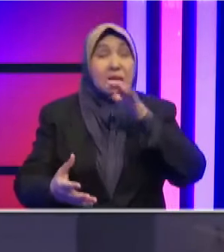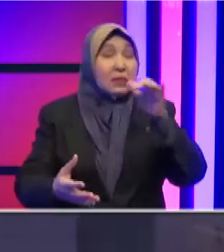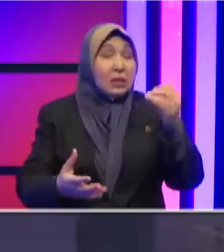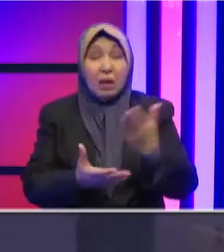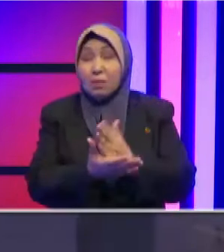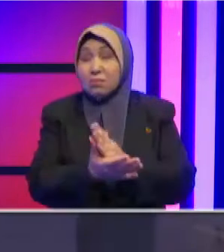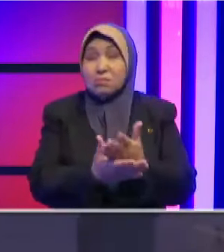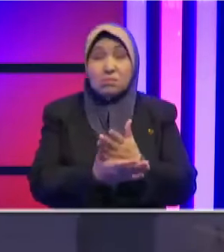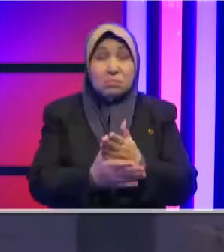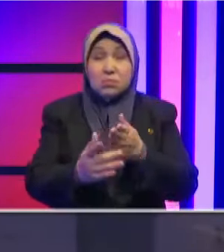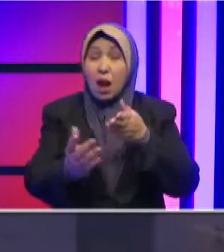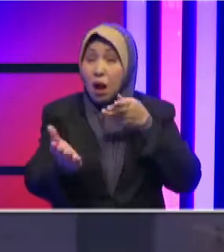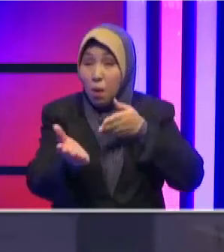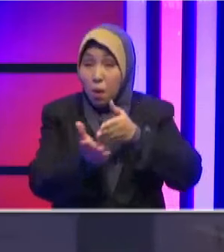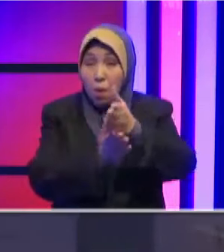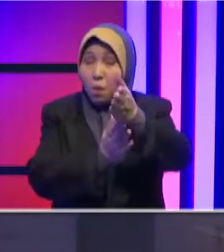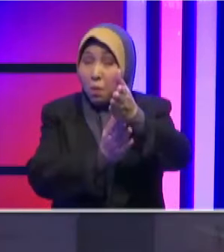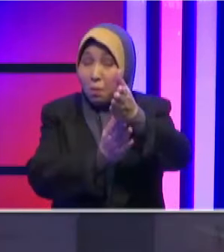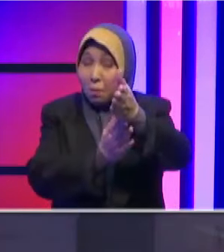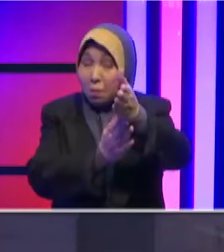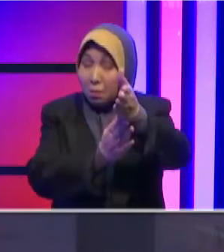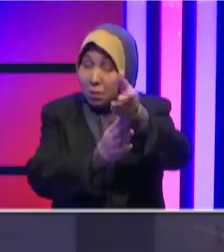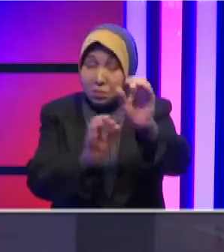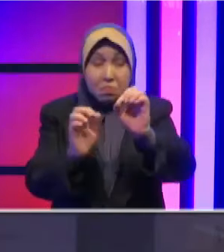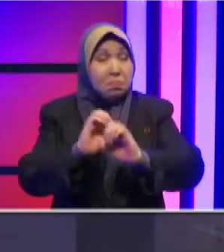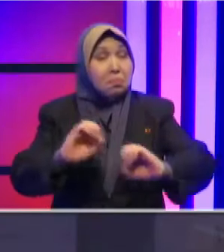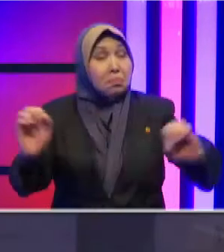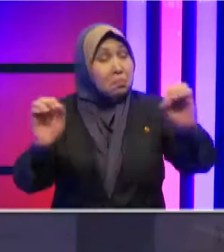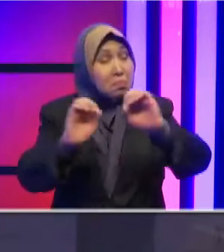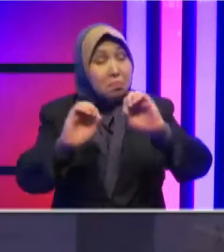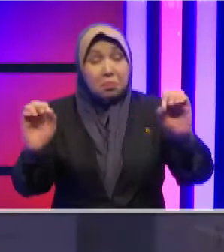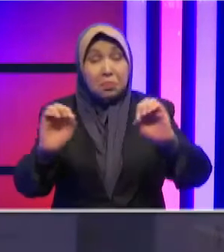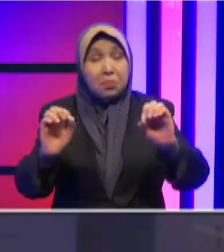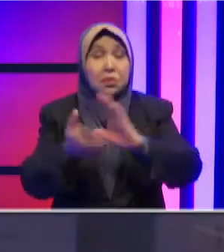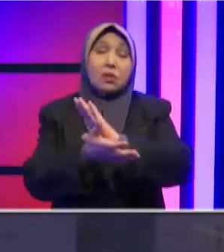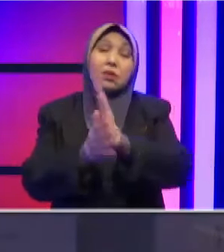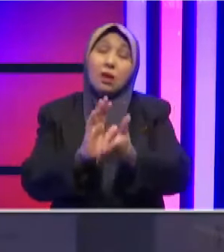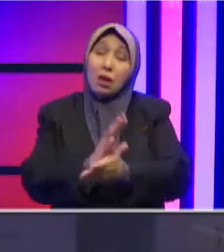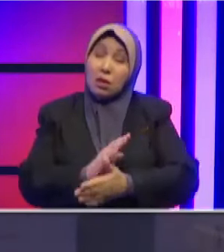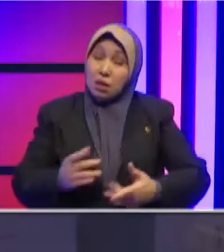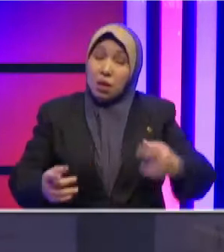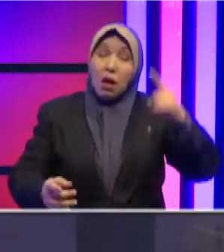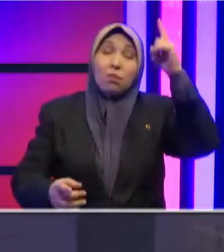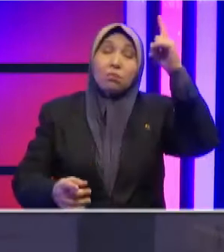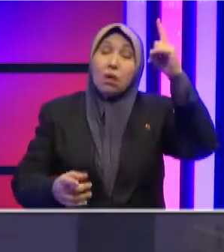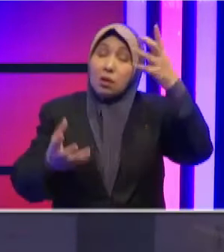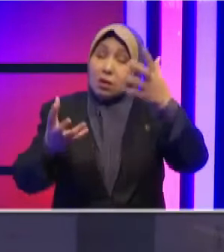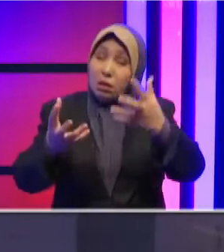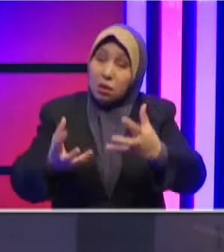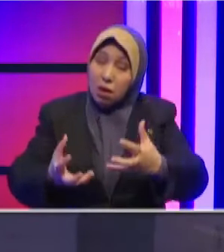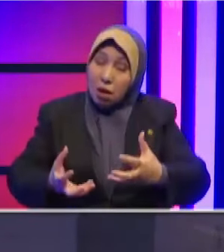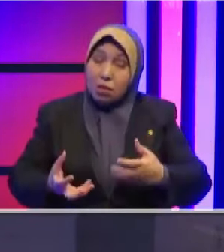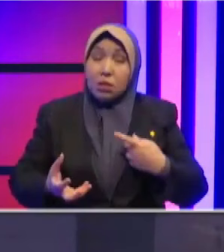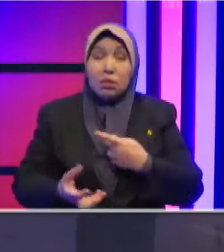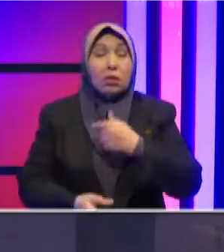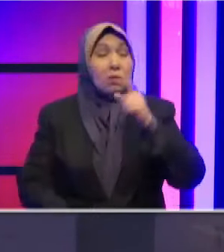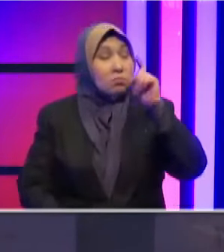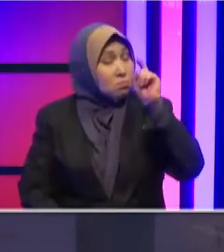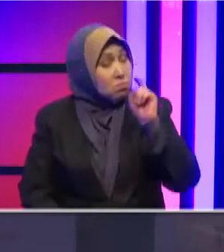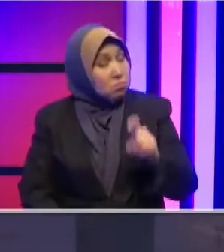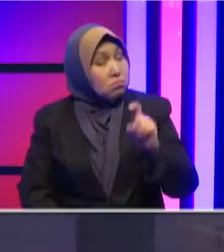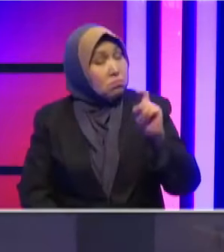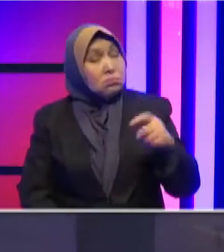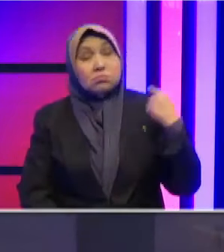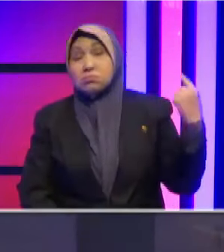ada hal 7 dengan demikian Allah subhanahuwata'ala menginginkan kita bahwasanya kita harus sentiasa